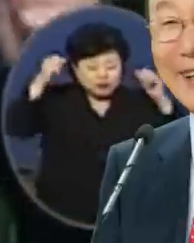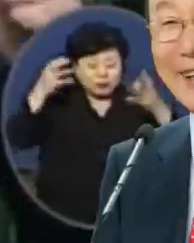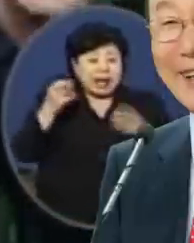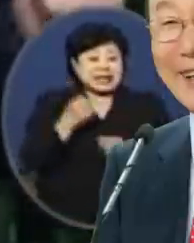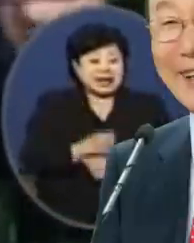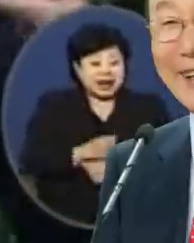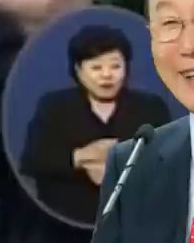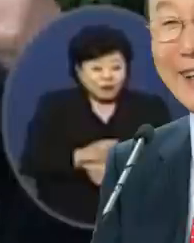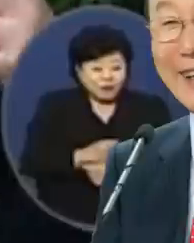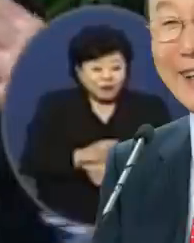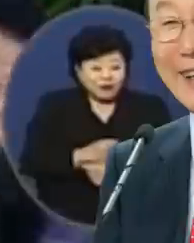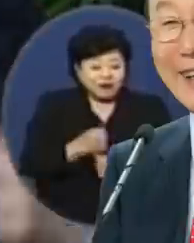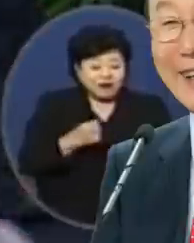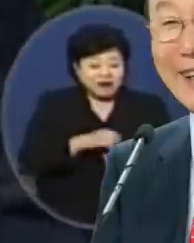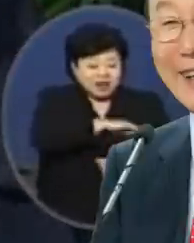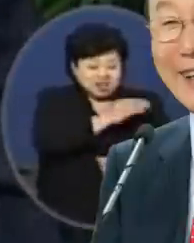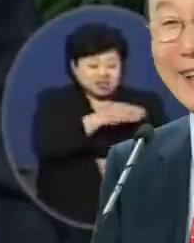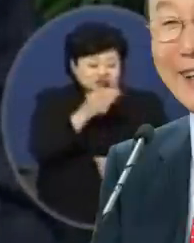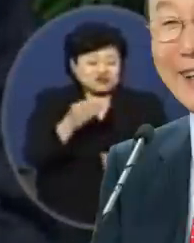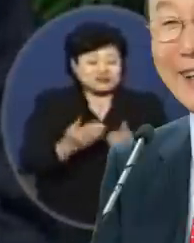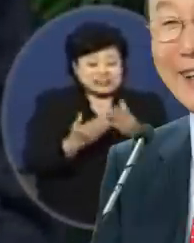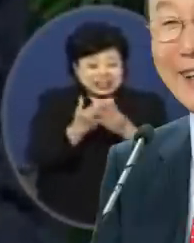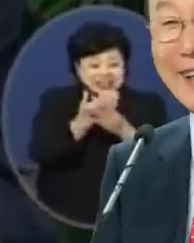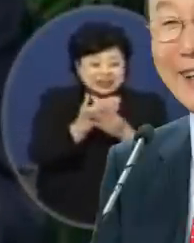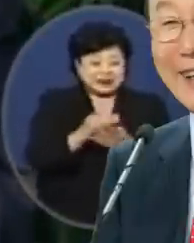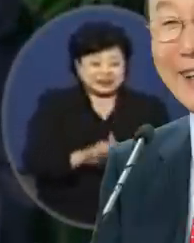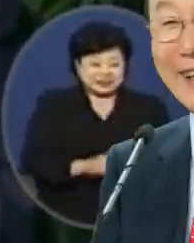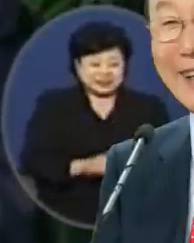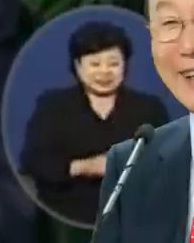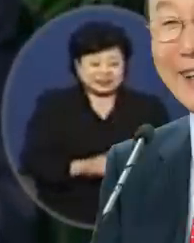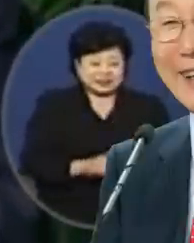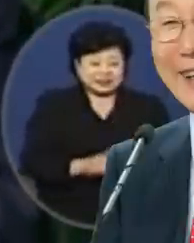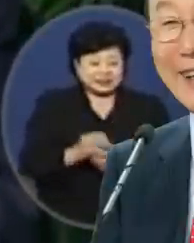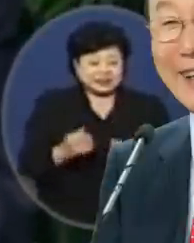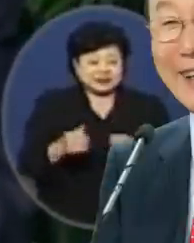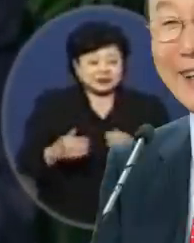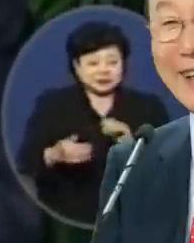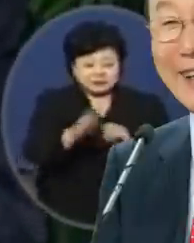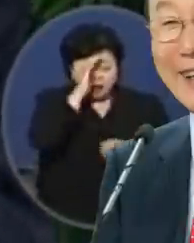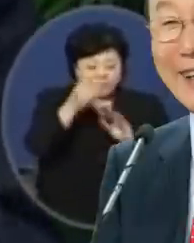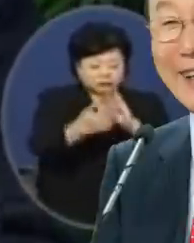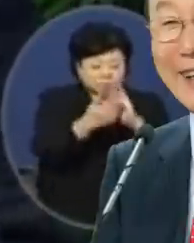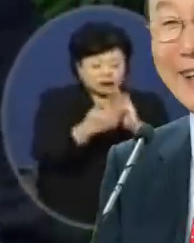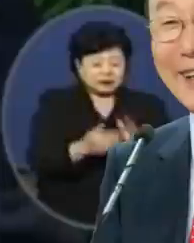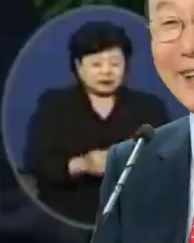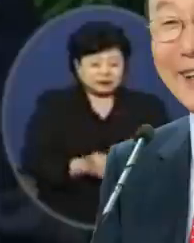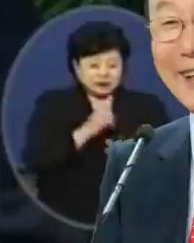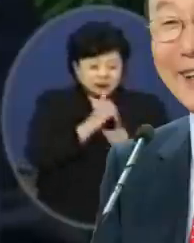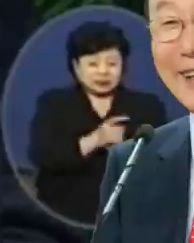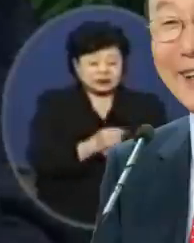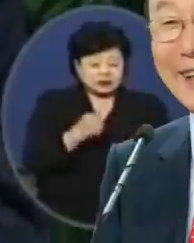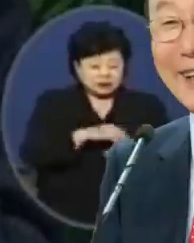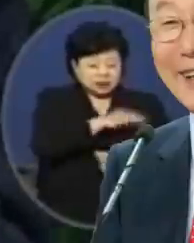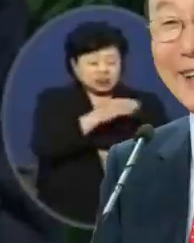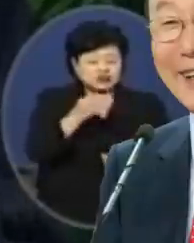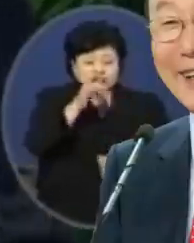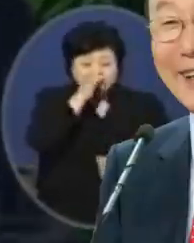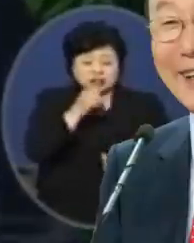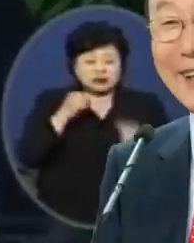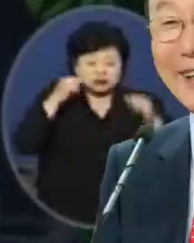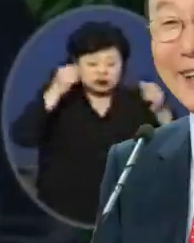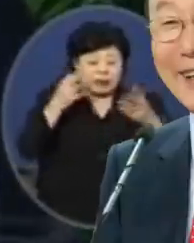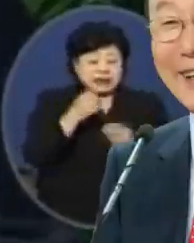하라고. 근육이 생겨야 근육이 저항력이 생겨서 병을 물리치지 근육이 없으면 안 되니까 운동 많이